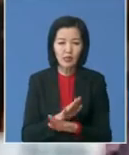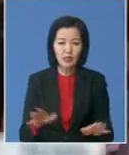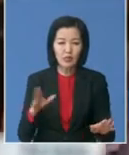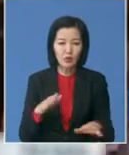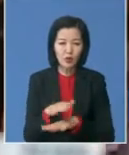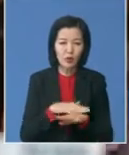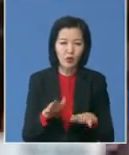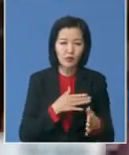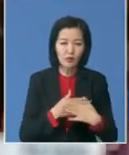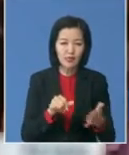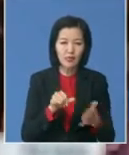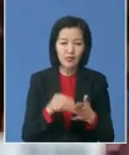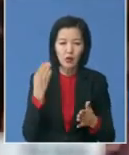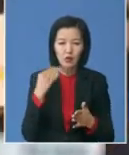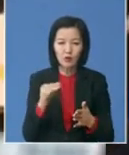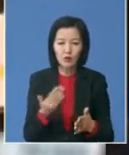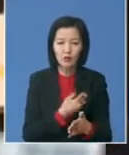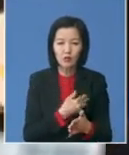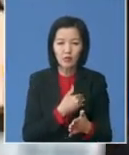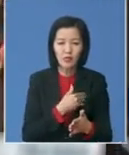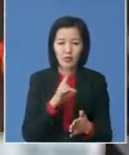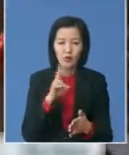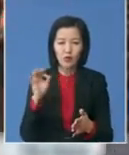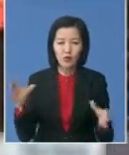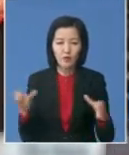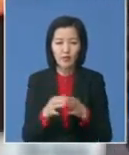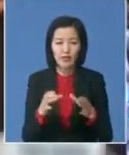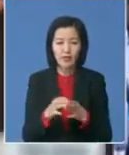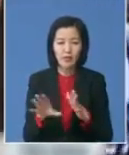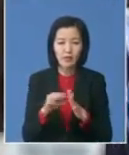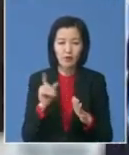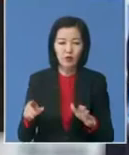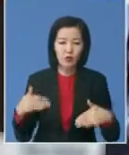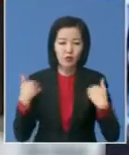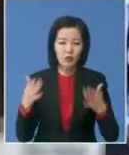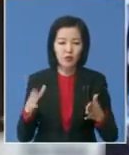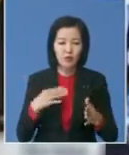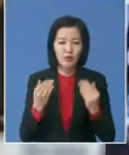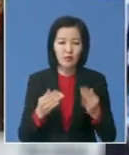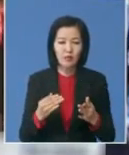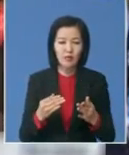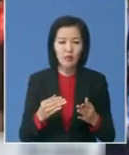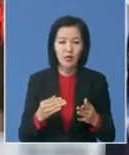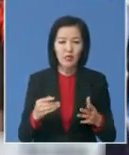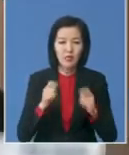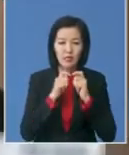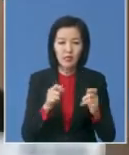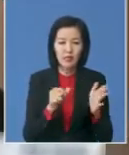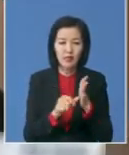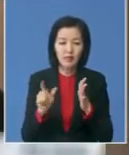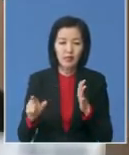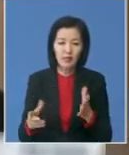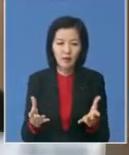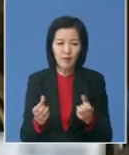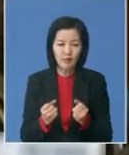өмірде белсенділік танытып үздік шыққан үміткерлерді Нұр Отан партиясының мүшелері мен депутаттар құттықтады. Биылғы жаншуақ сыйлығына 60-тан астам адам ие